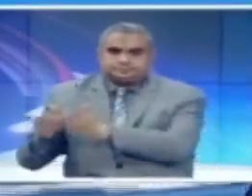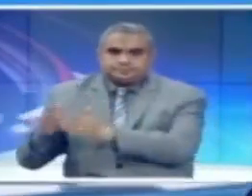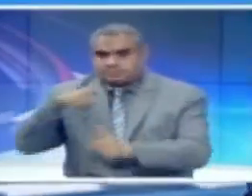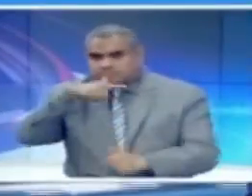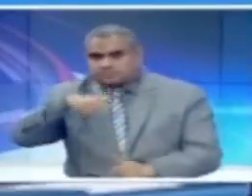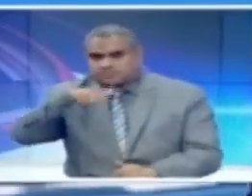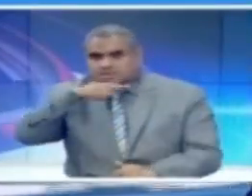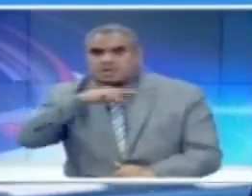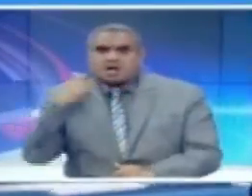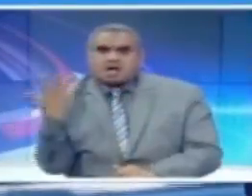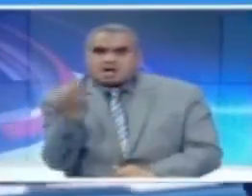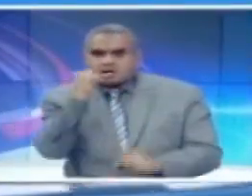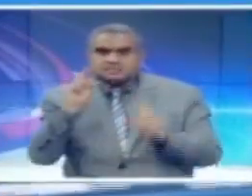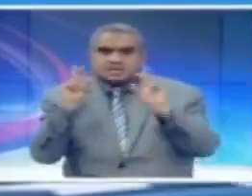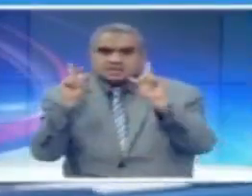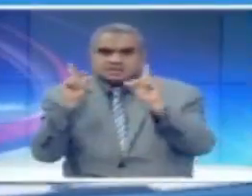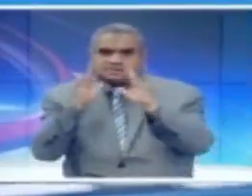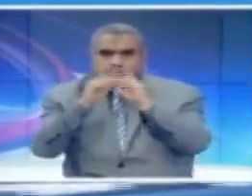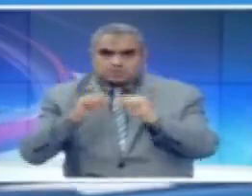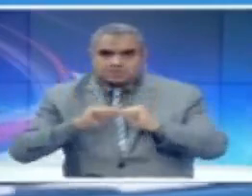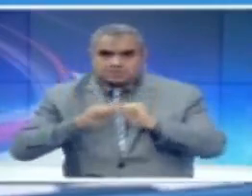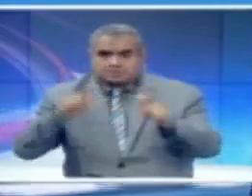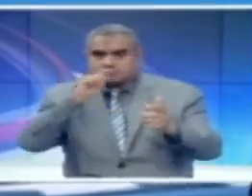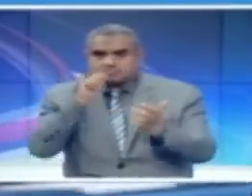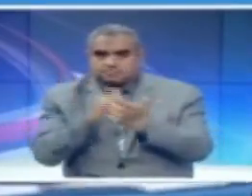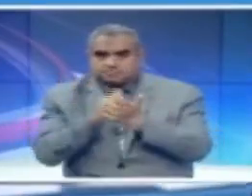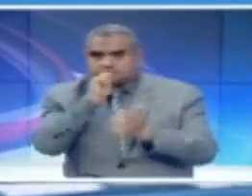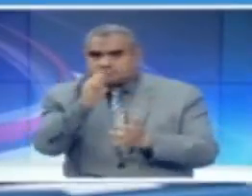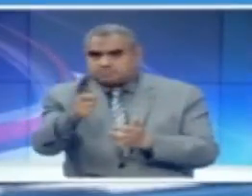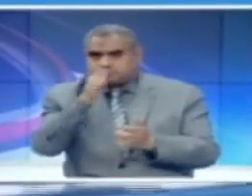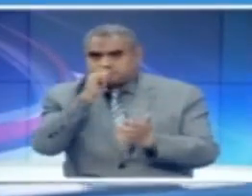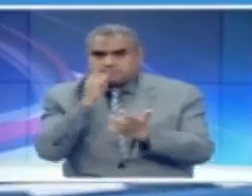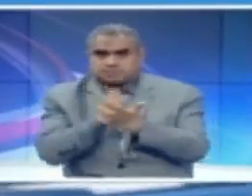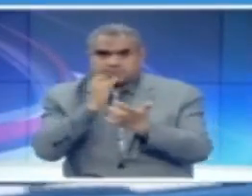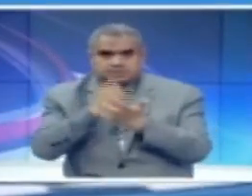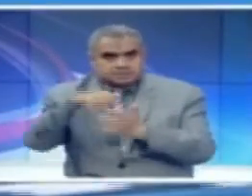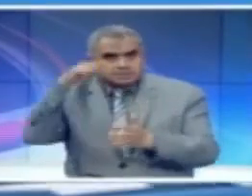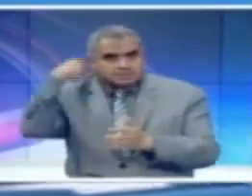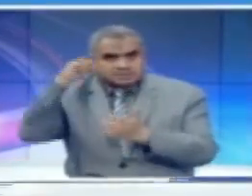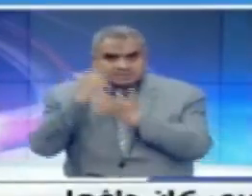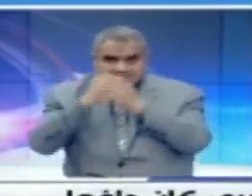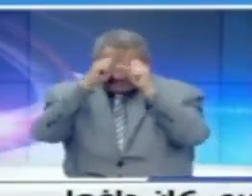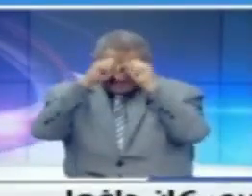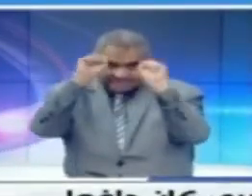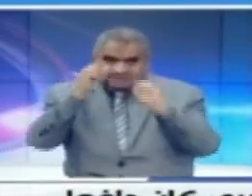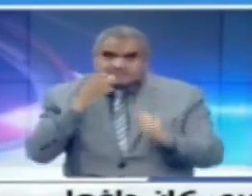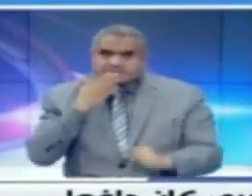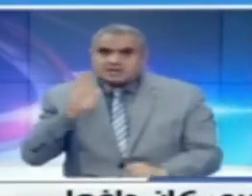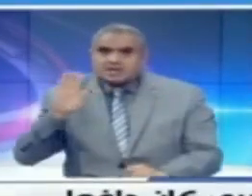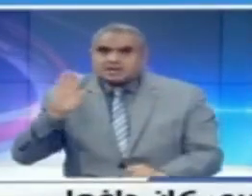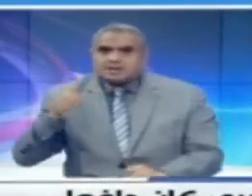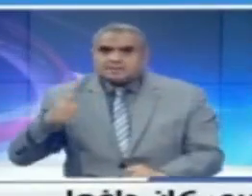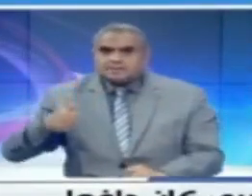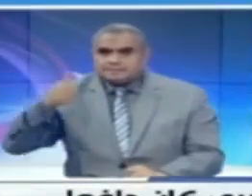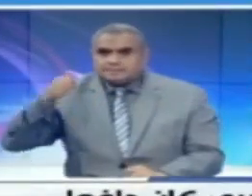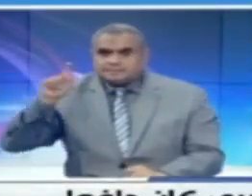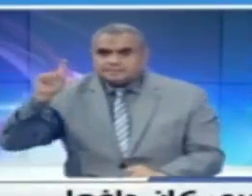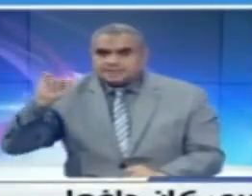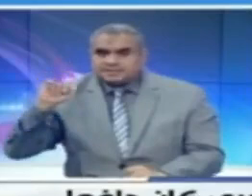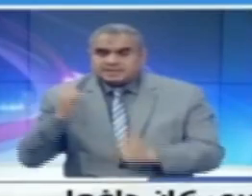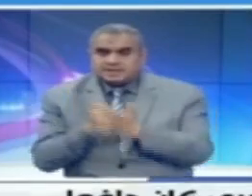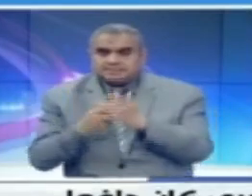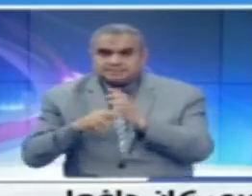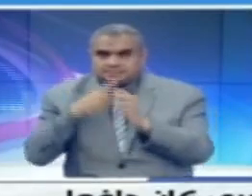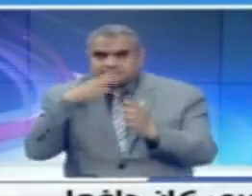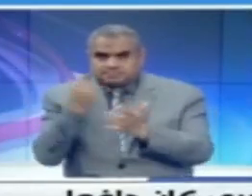وفي تصريحات خاصة للتلفزيون المصري، أكد المتحدث الرسمي باسم رئاسة الجمهورية السفير بسام راضي أن المرحلة